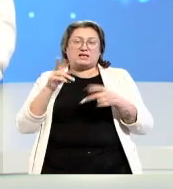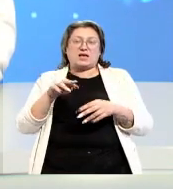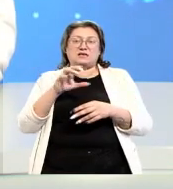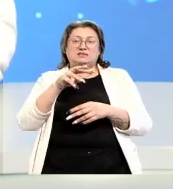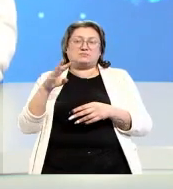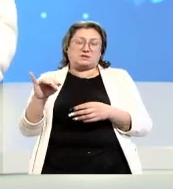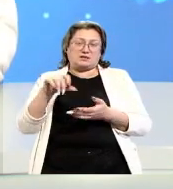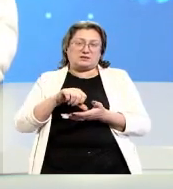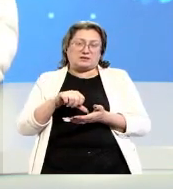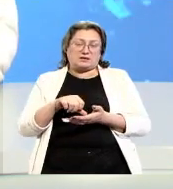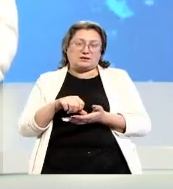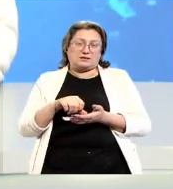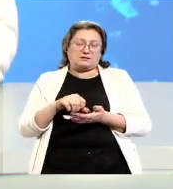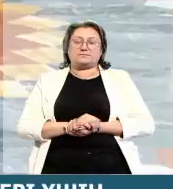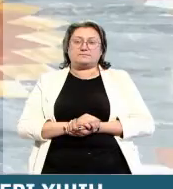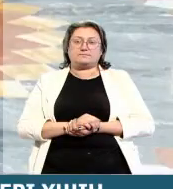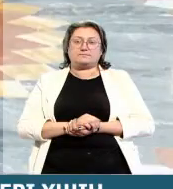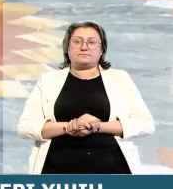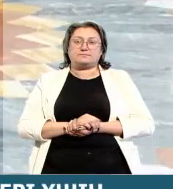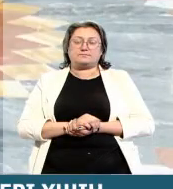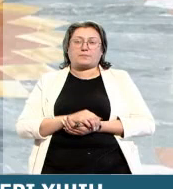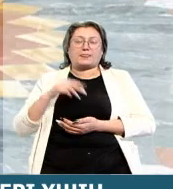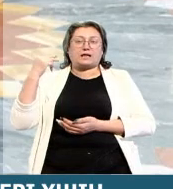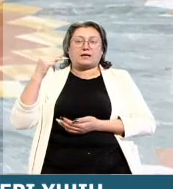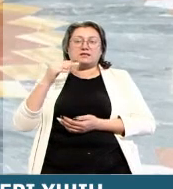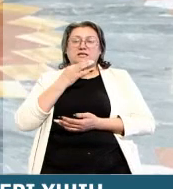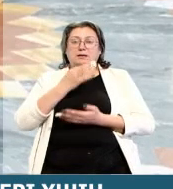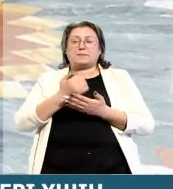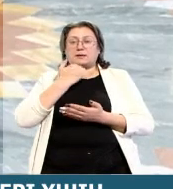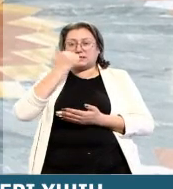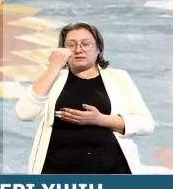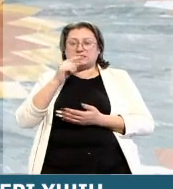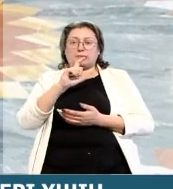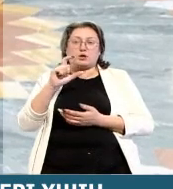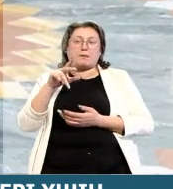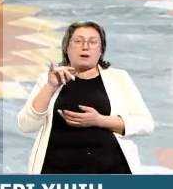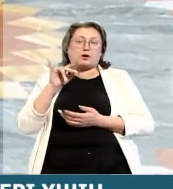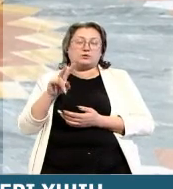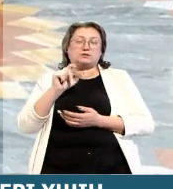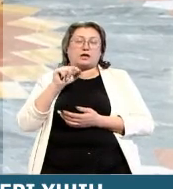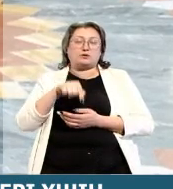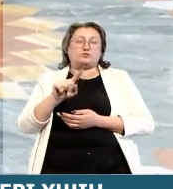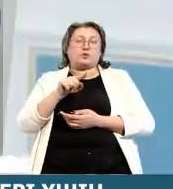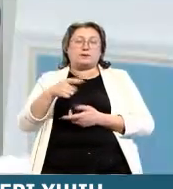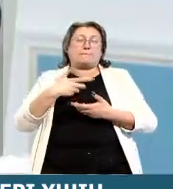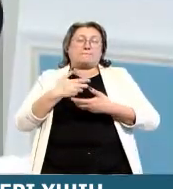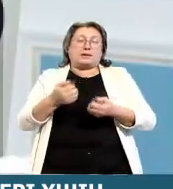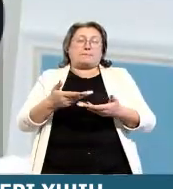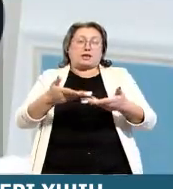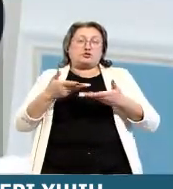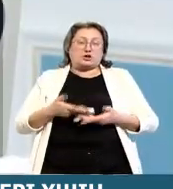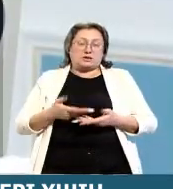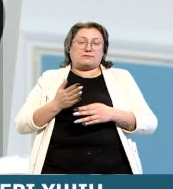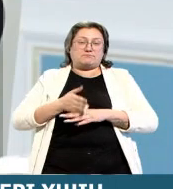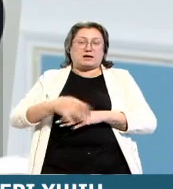өкілдері үшін бірлескен мәлімдеме жасалды. Президент ең алдымен шақыруын қабыл алып, Қазақстанға ресми сапармен келгені үшін Эммануэль Макронға